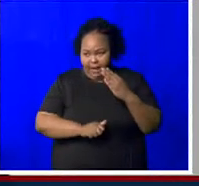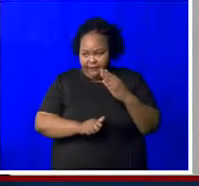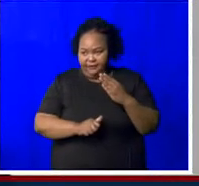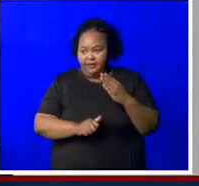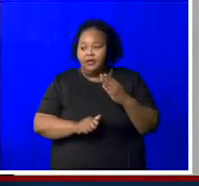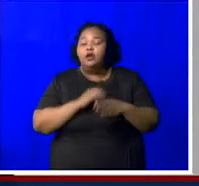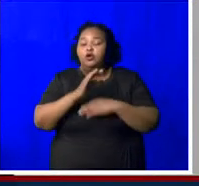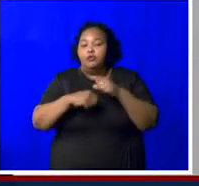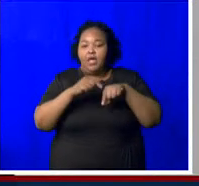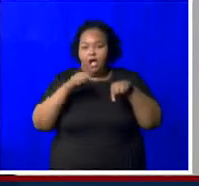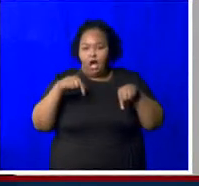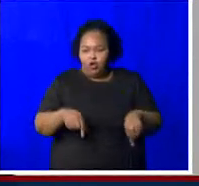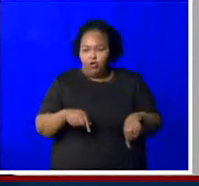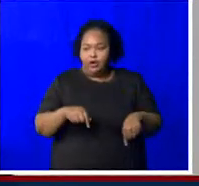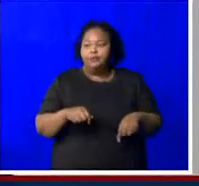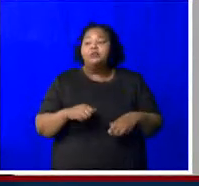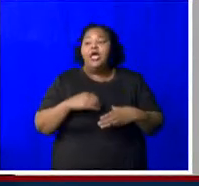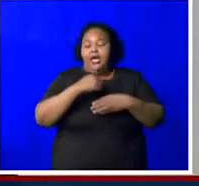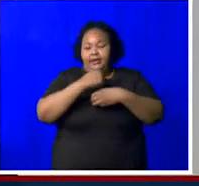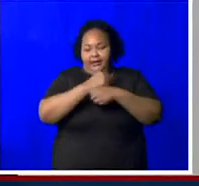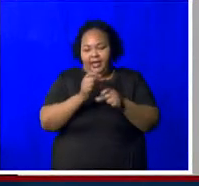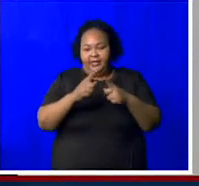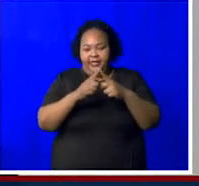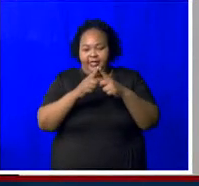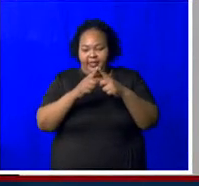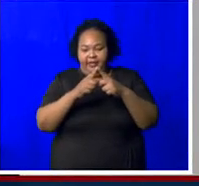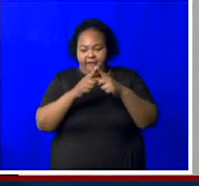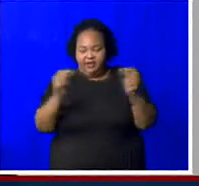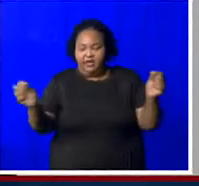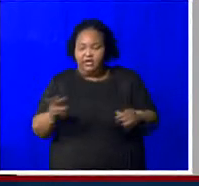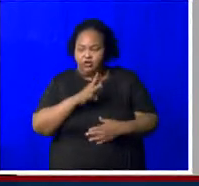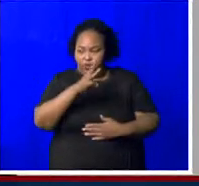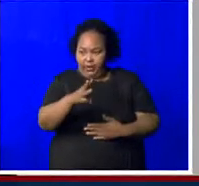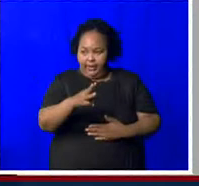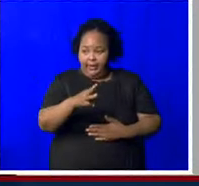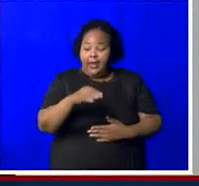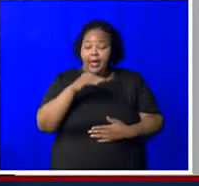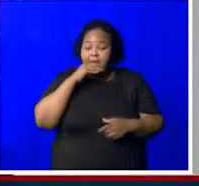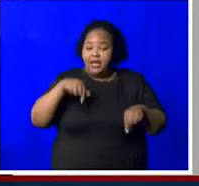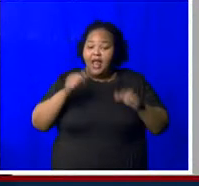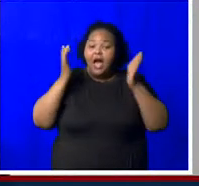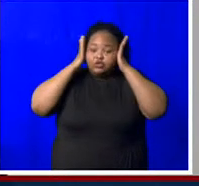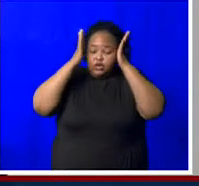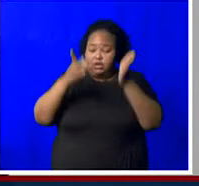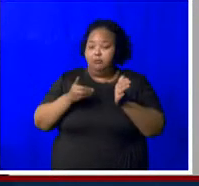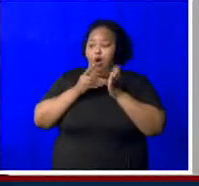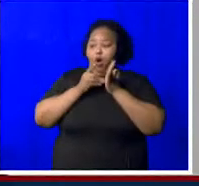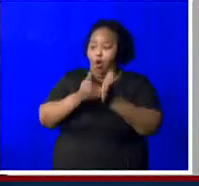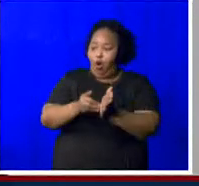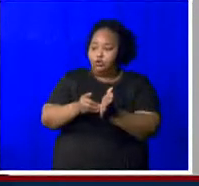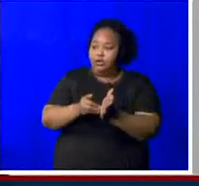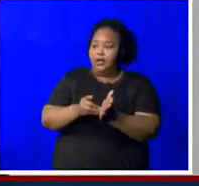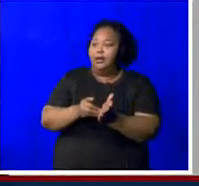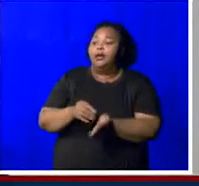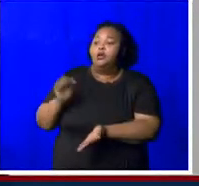2024 order ke le batch number yakhona nje leyangena kule live it's